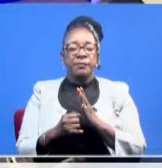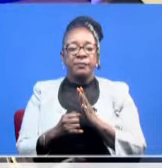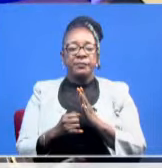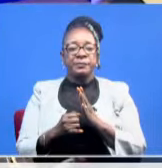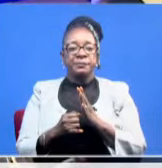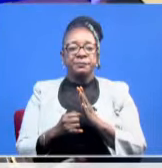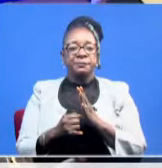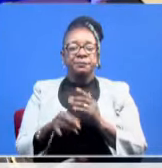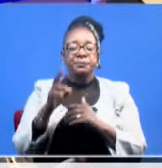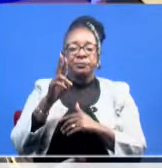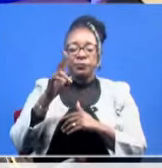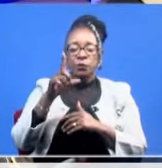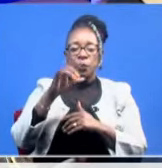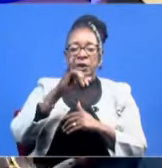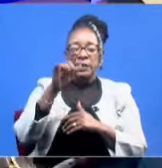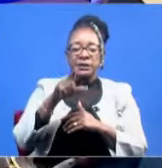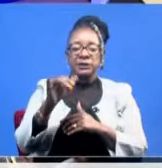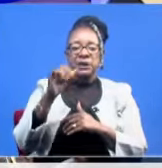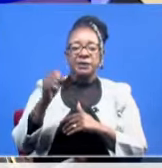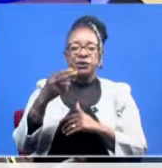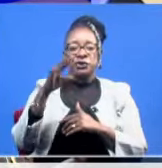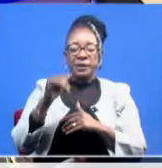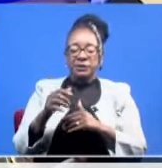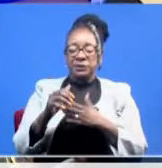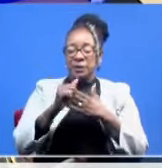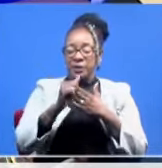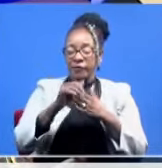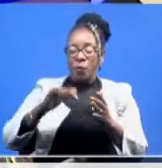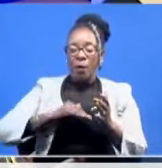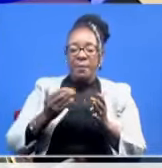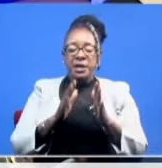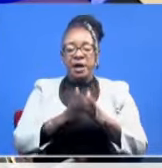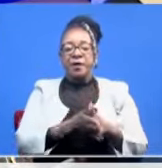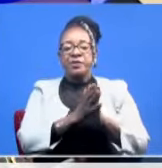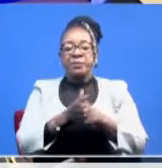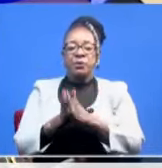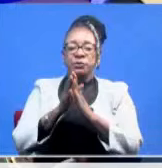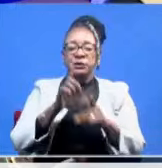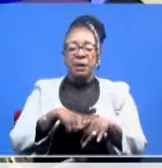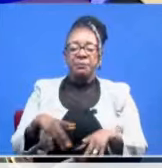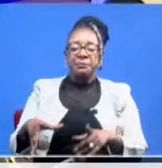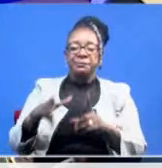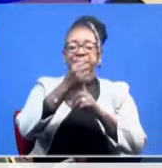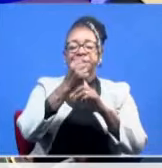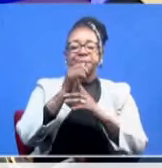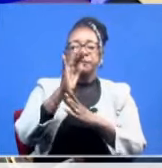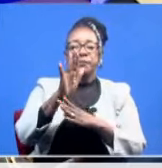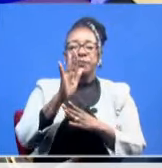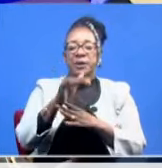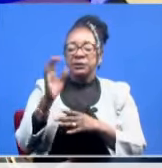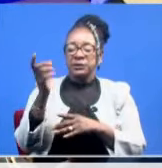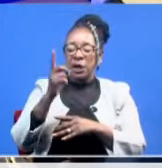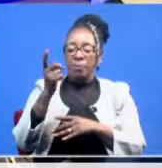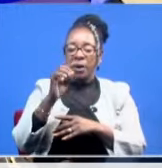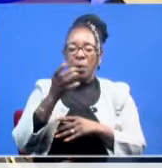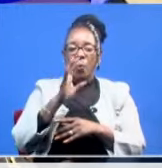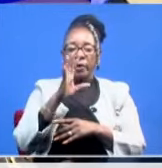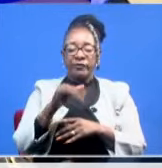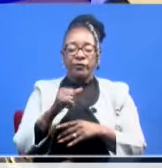Na Ulinzi Sharks ndio mabingwa wa ligi ya wanawake ya mchezo voliboli baada ya kunyakua pinzani wao Nairobi Water kwa